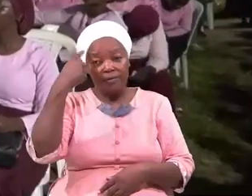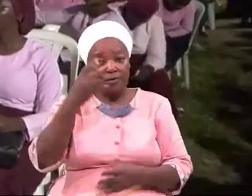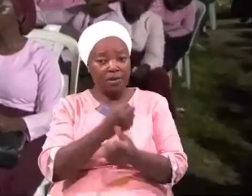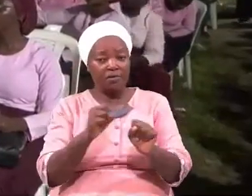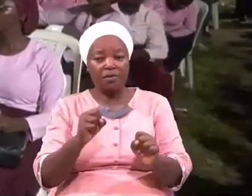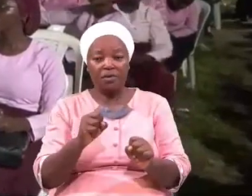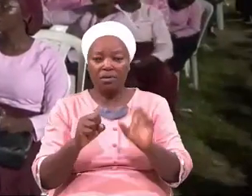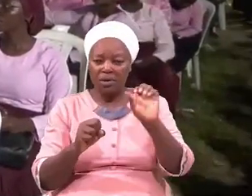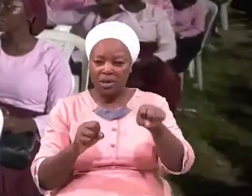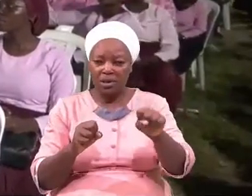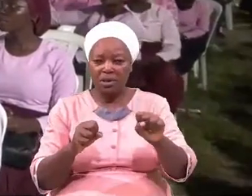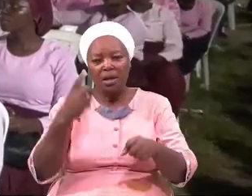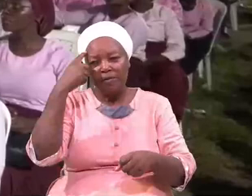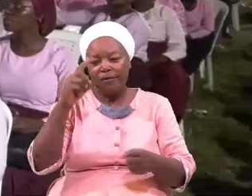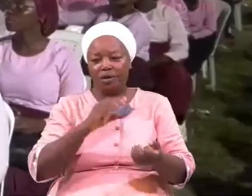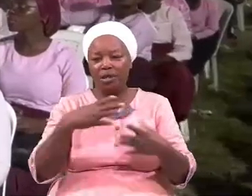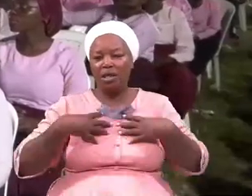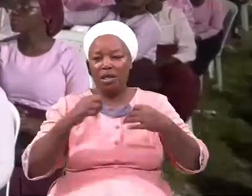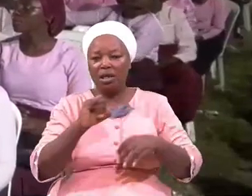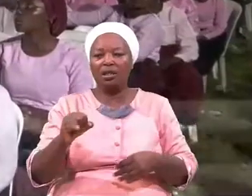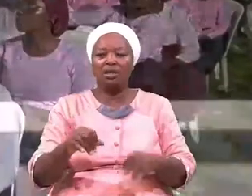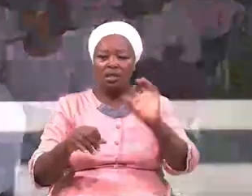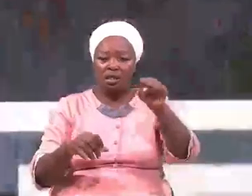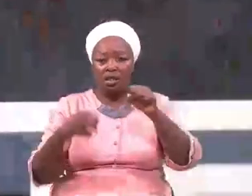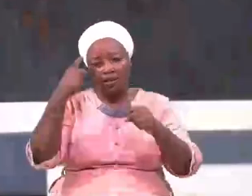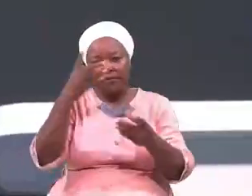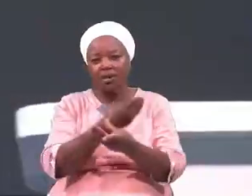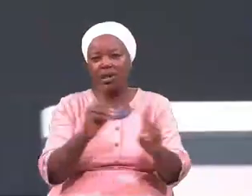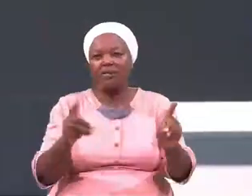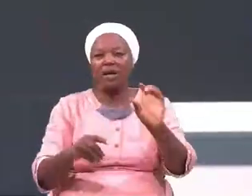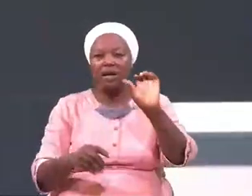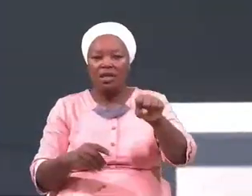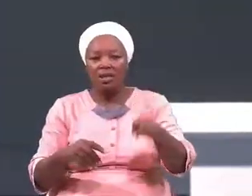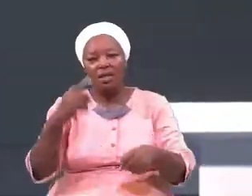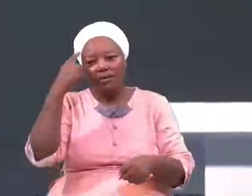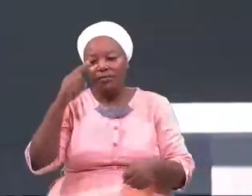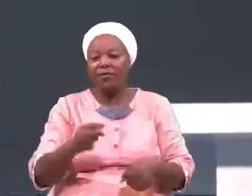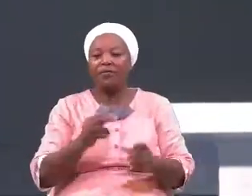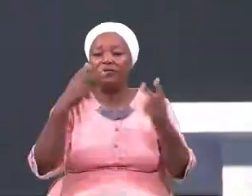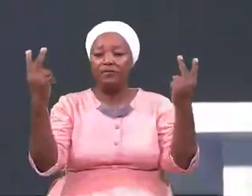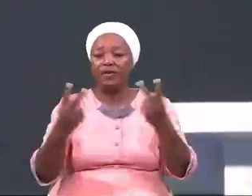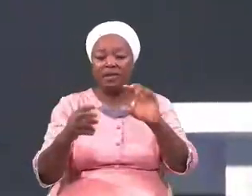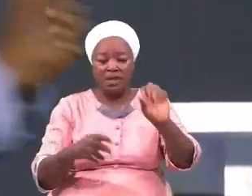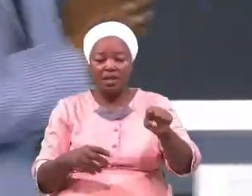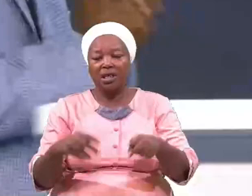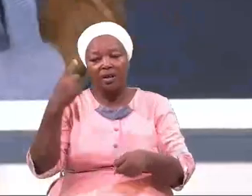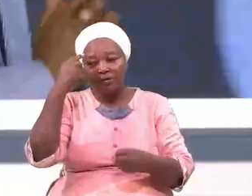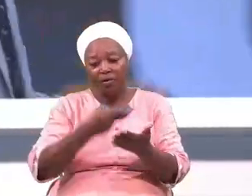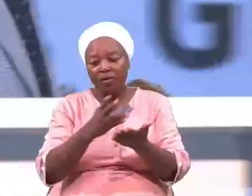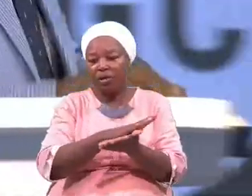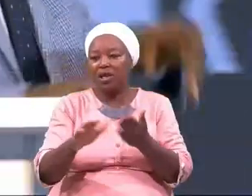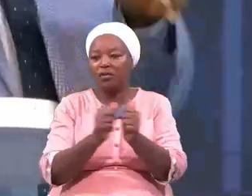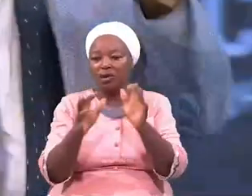Pour le salut, pour la guérison, pour la délivrance, pour la victoire, pour la